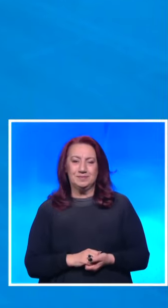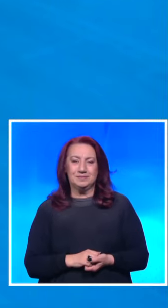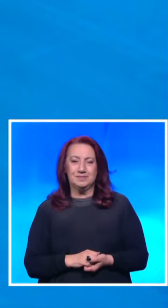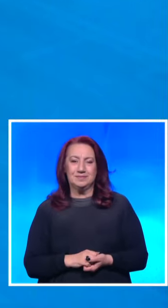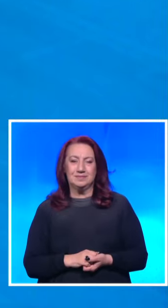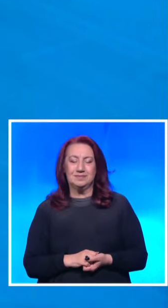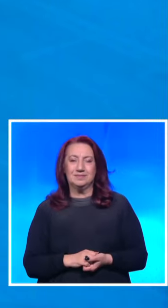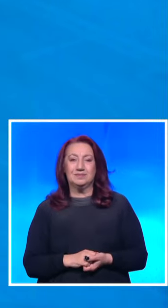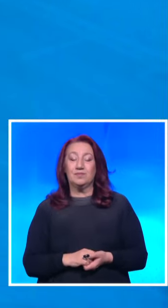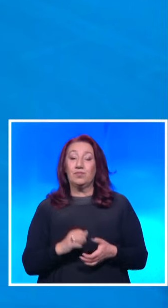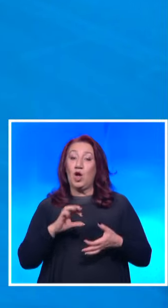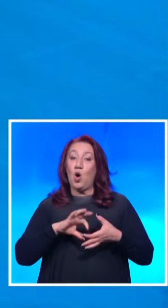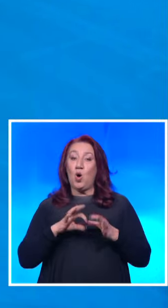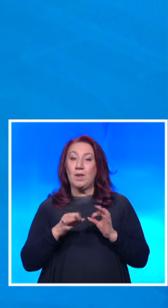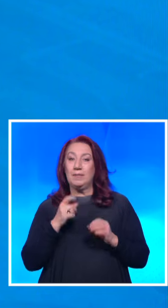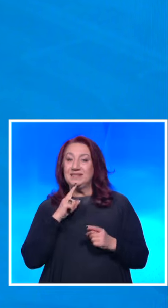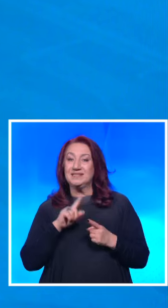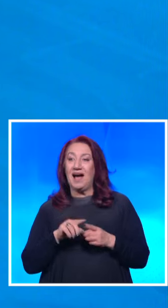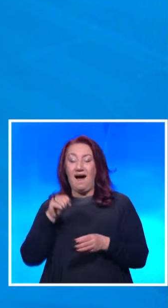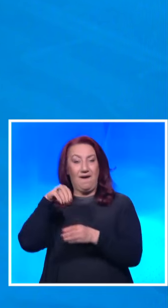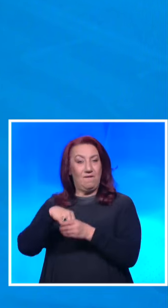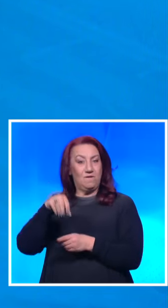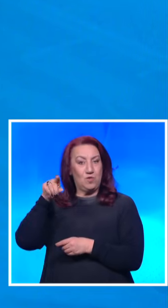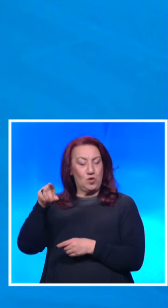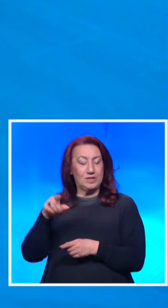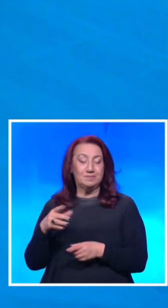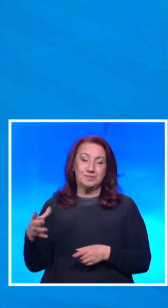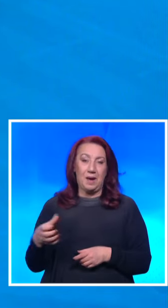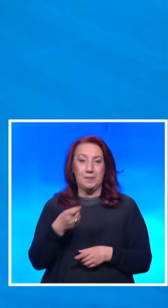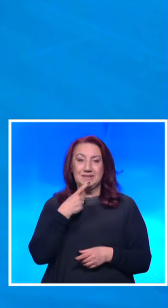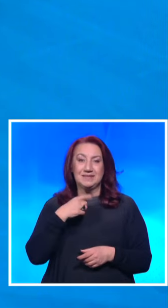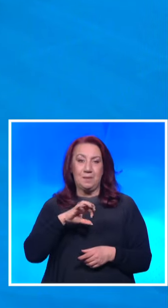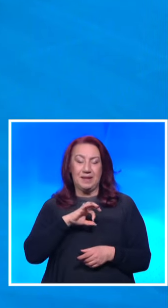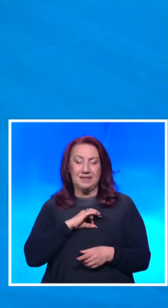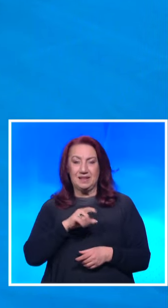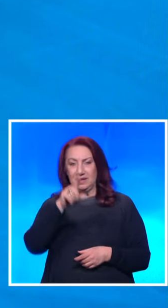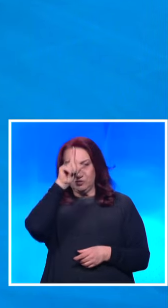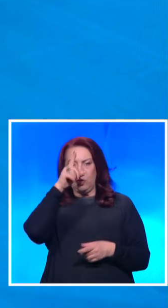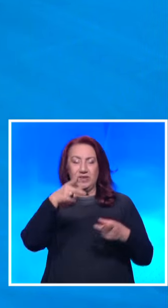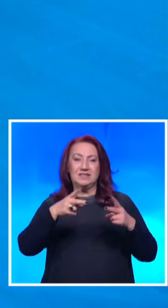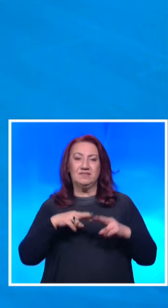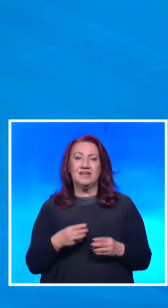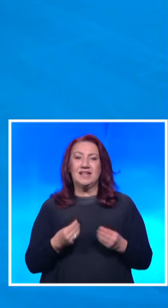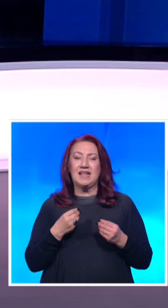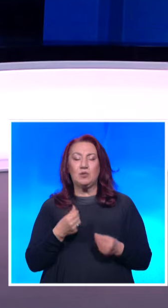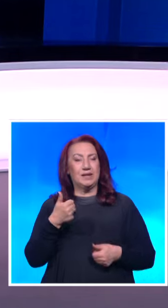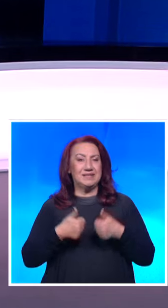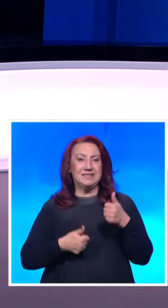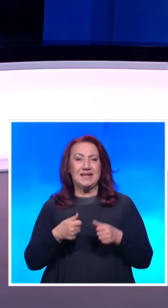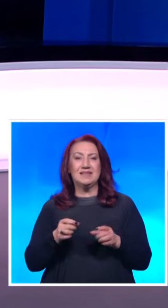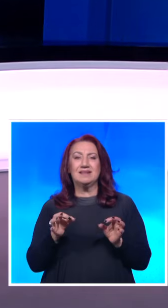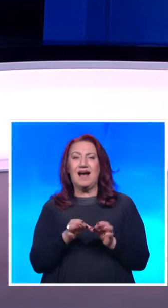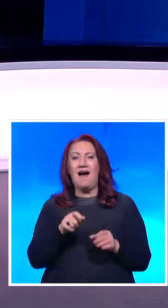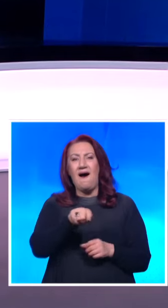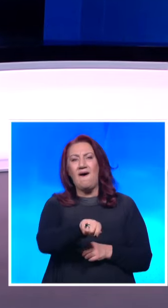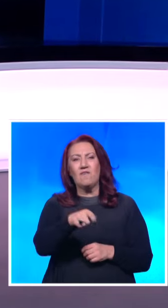С олимпийска квота и амбиция за медал от Париж, в София се завърна най-добрата ни състезателка по фехтовка Йоана Илиева. Българката